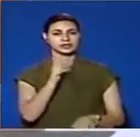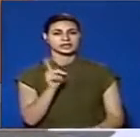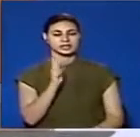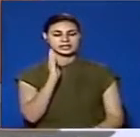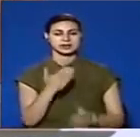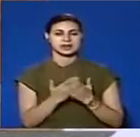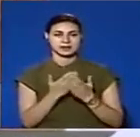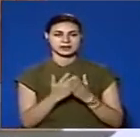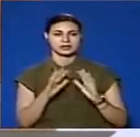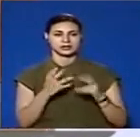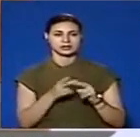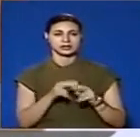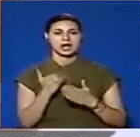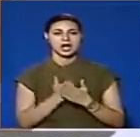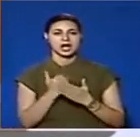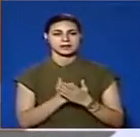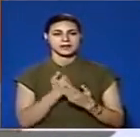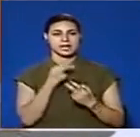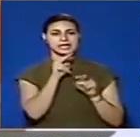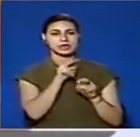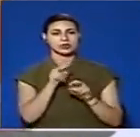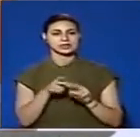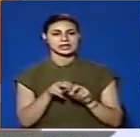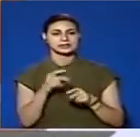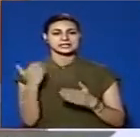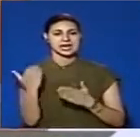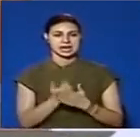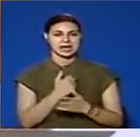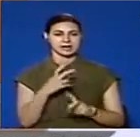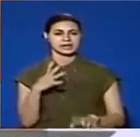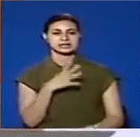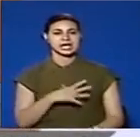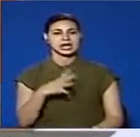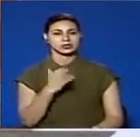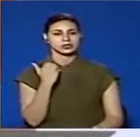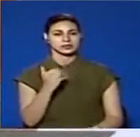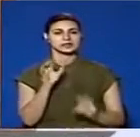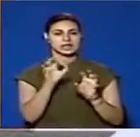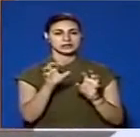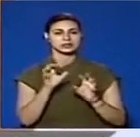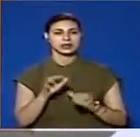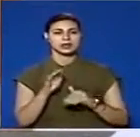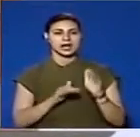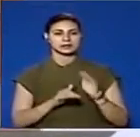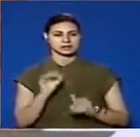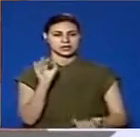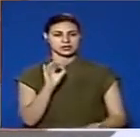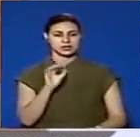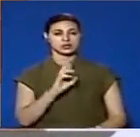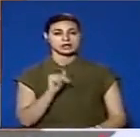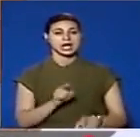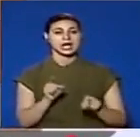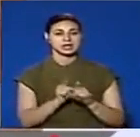გავლენა შეიძლება მოახდინოს ამ ახალმა რეგულაციებმა, ამ სიახლეებმა საქართველოს კანონმდებლობაზე და პრაქტიკაზე. და